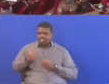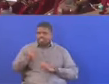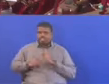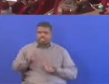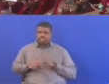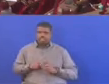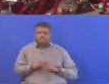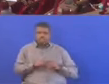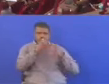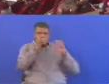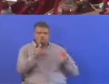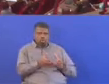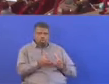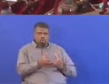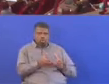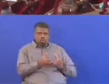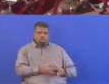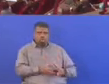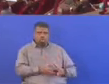la shirikisho barani Afrika.